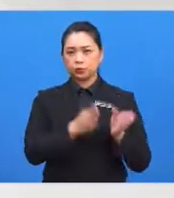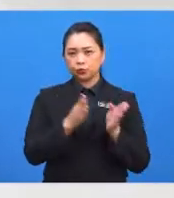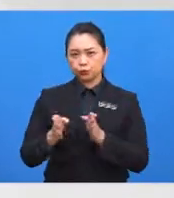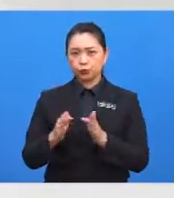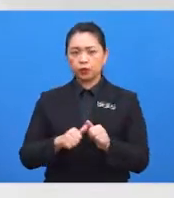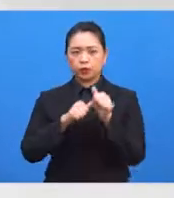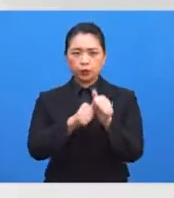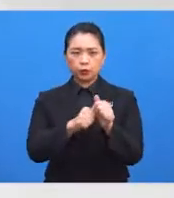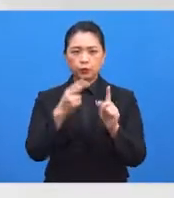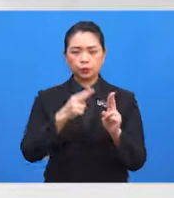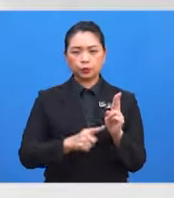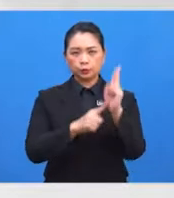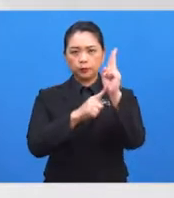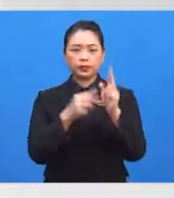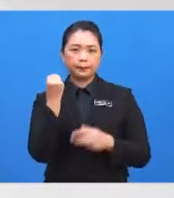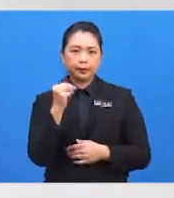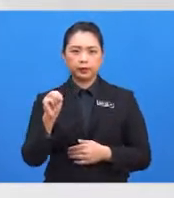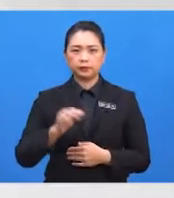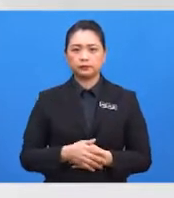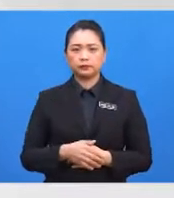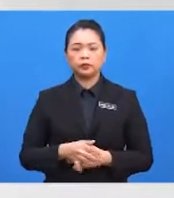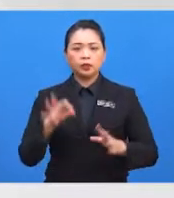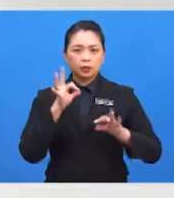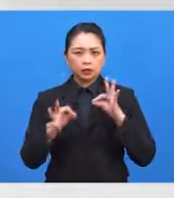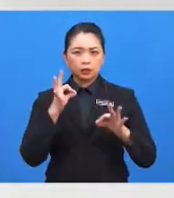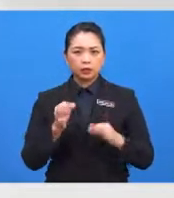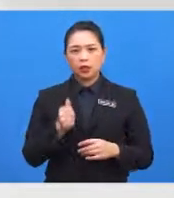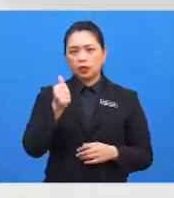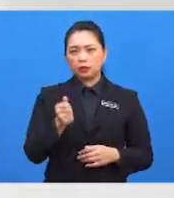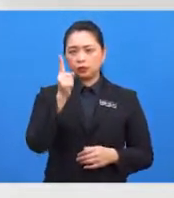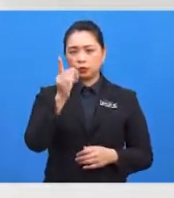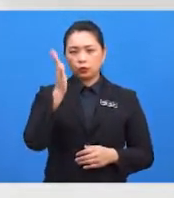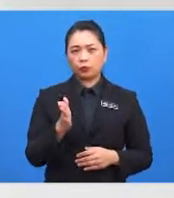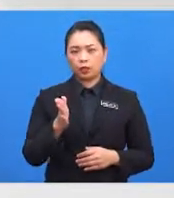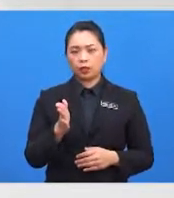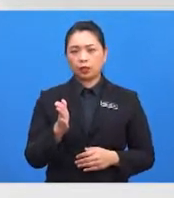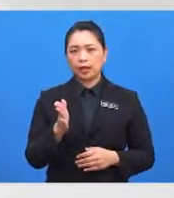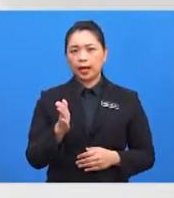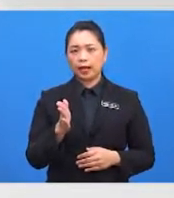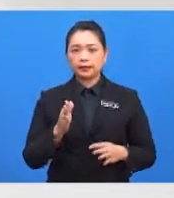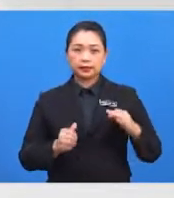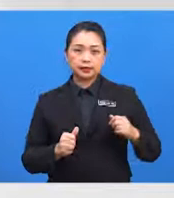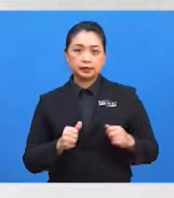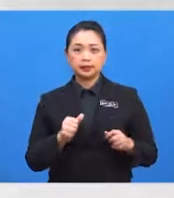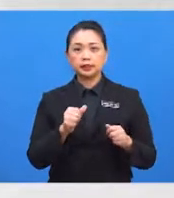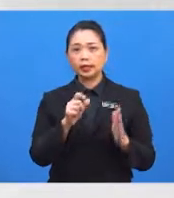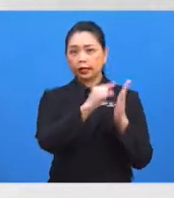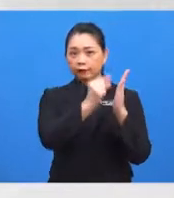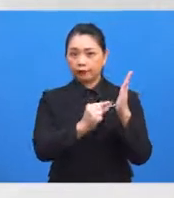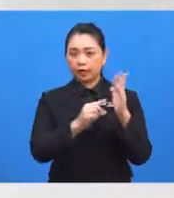mengikut keutamaan mereka. Sekiranya anda seorang artis grafik atau pembangun laman